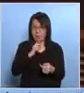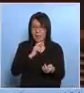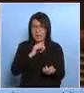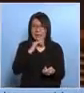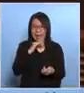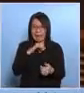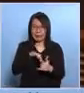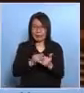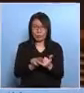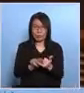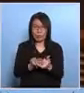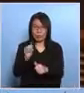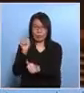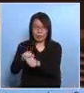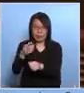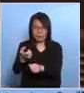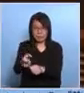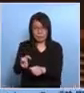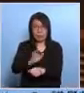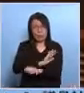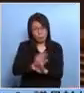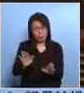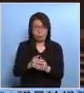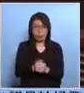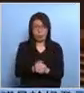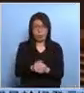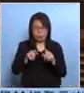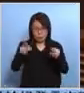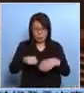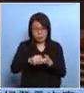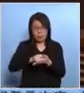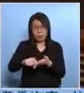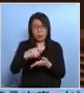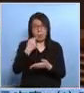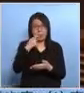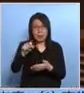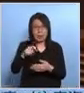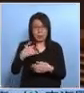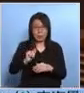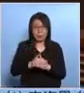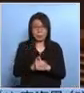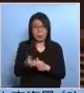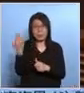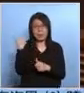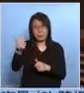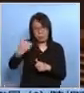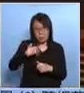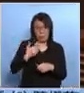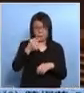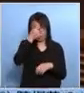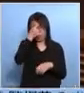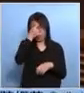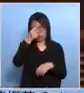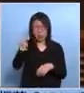呃你錢咯，即係填張 form 就搞掂啦。由此可見，你當初講個繁複程序係有啲